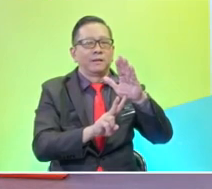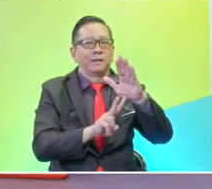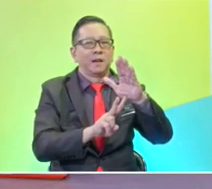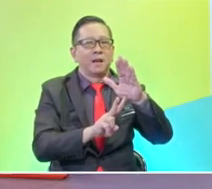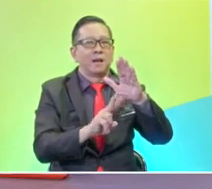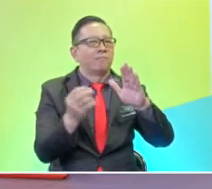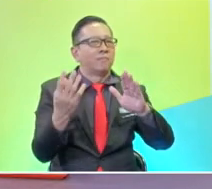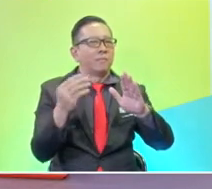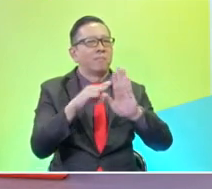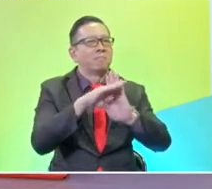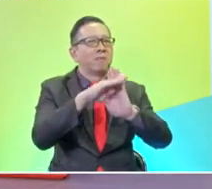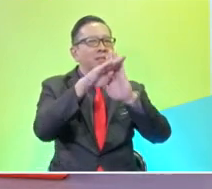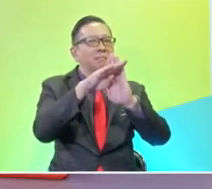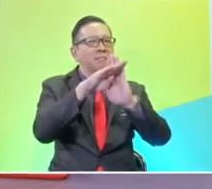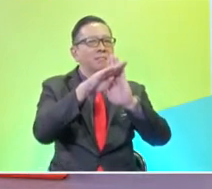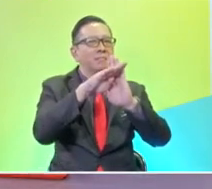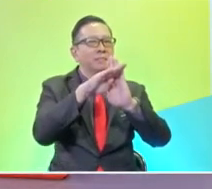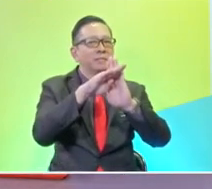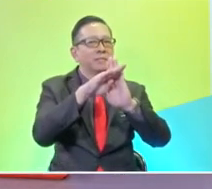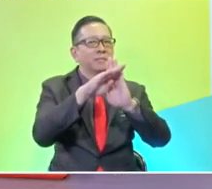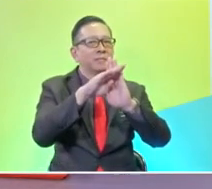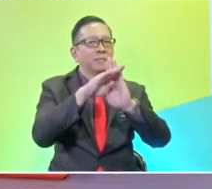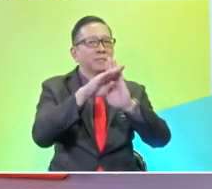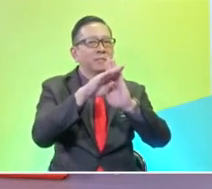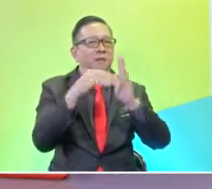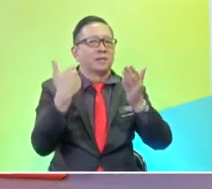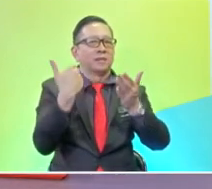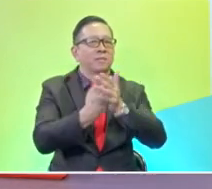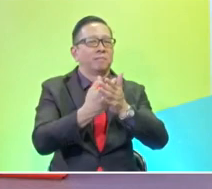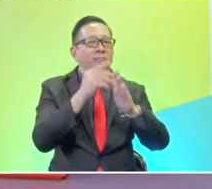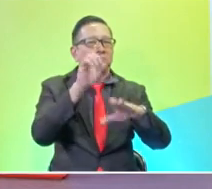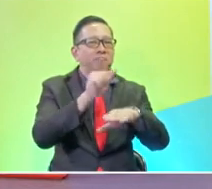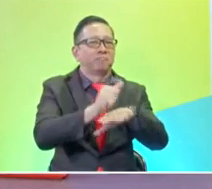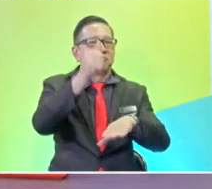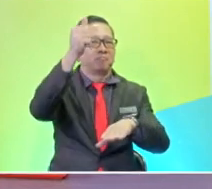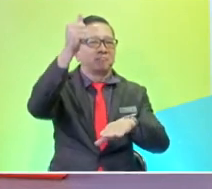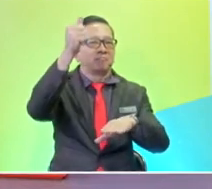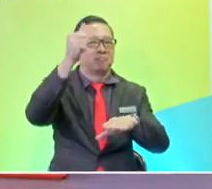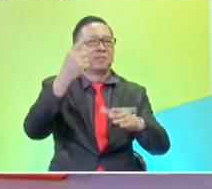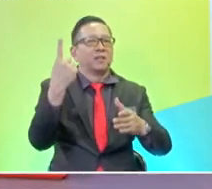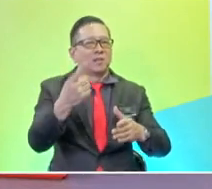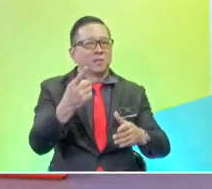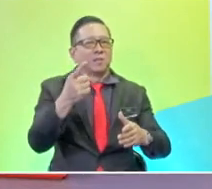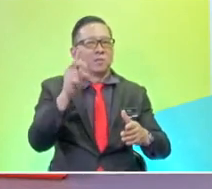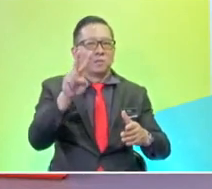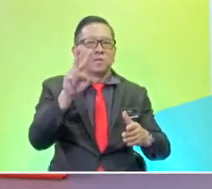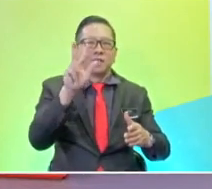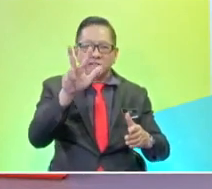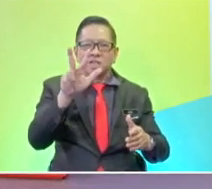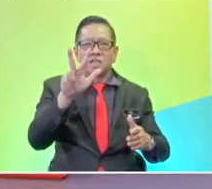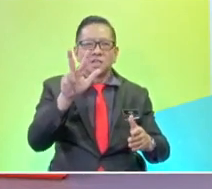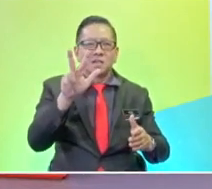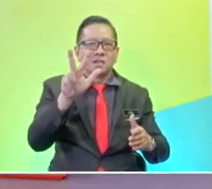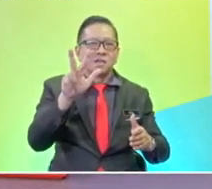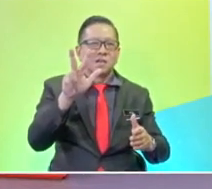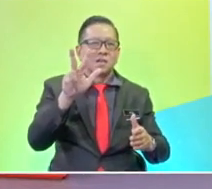berapa yang tinggal yang kiri sampai ke angkasa satu dua tiga yang